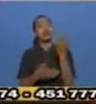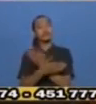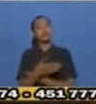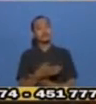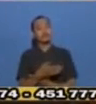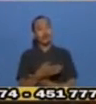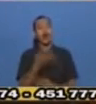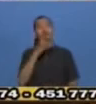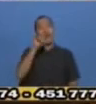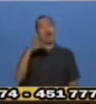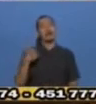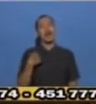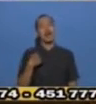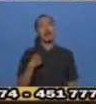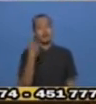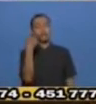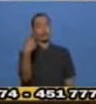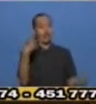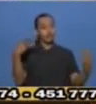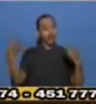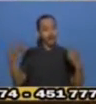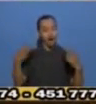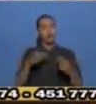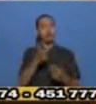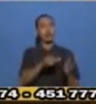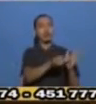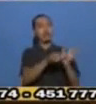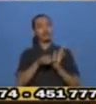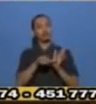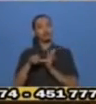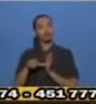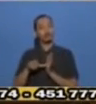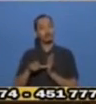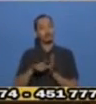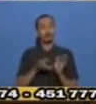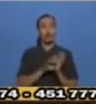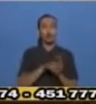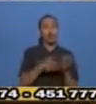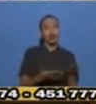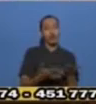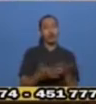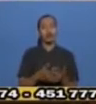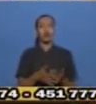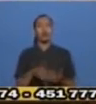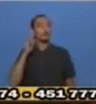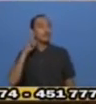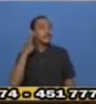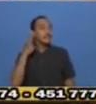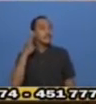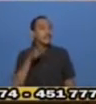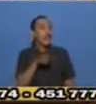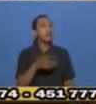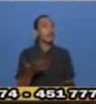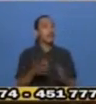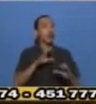juga masih tahu kepada desa ini tuli. Jadi Anda harus bisa berkomunikasi apakah dengan tulisan atau dengan apa. Jangan